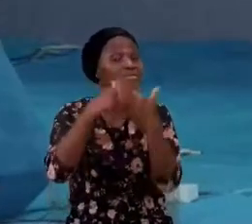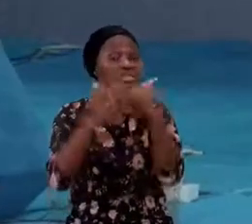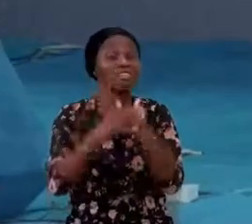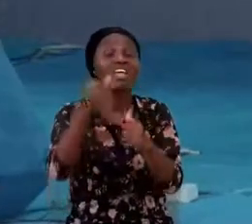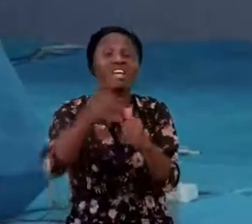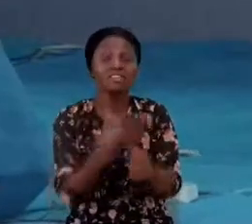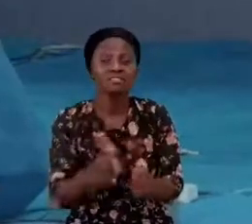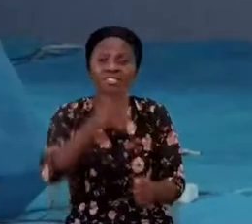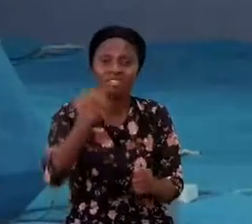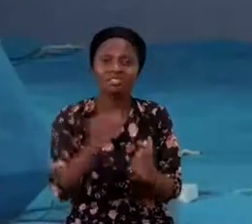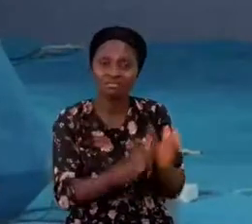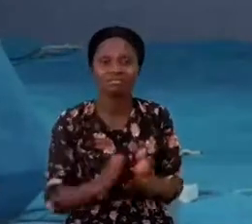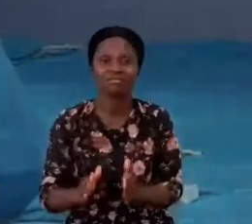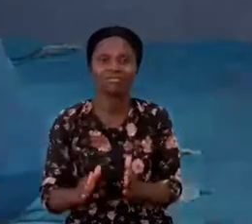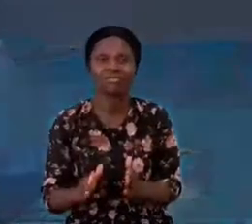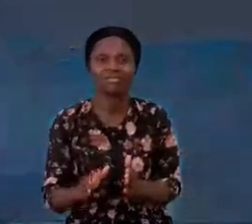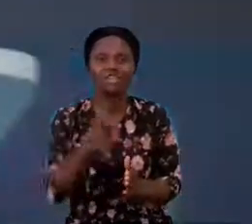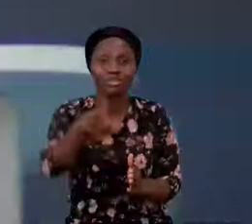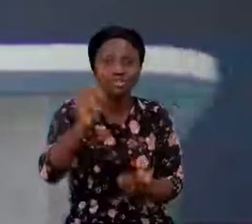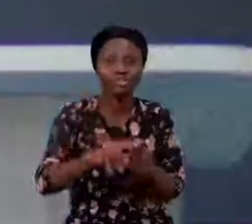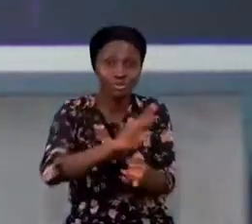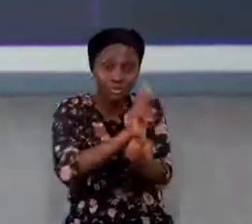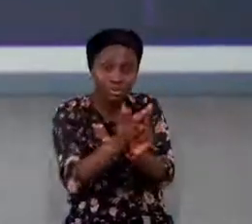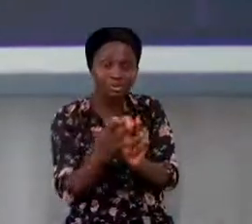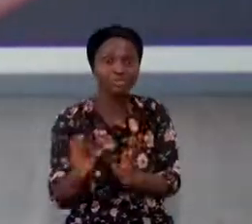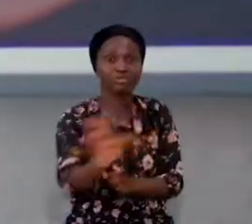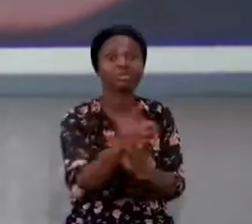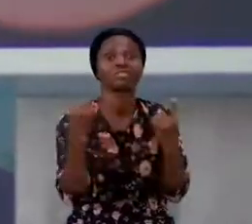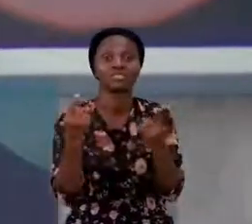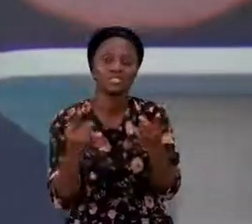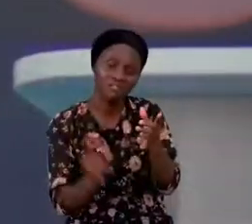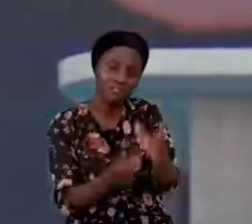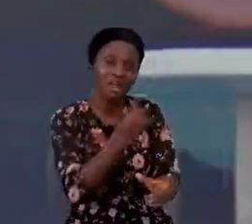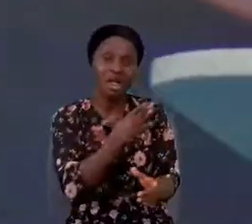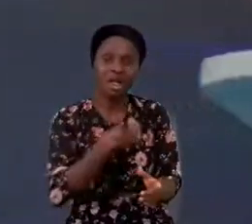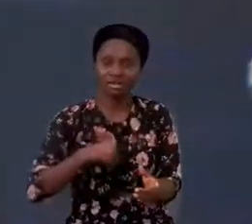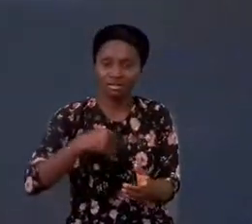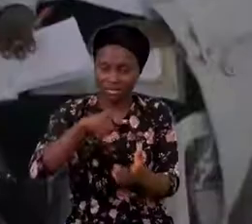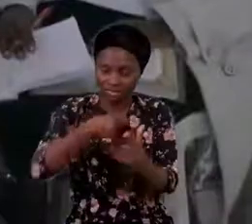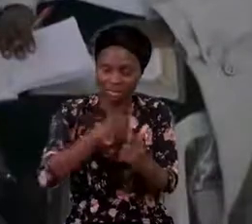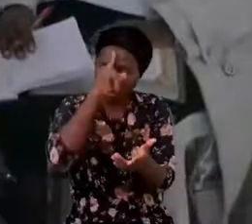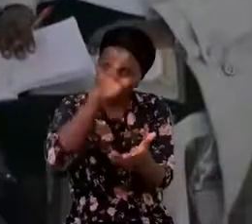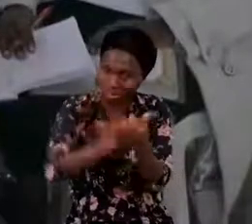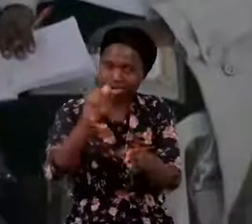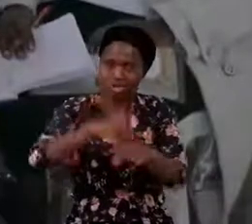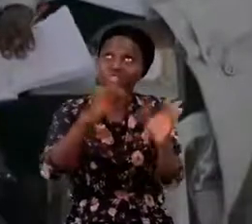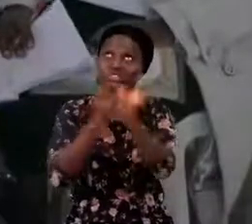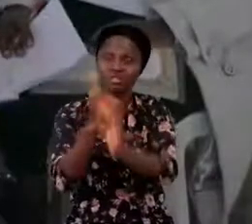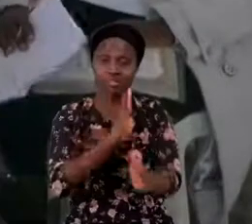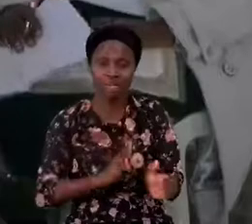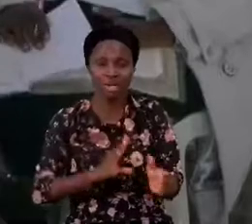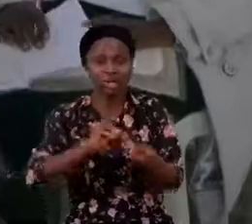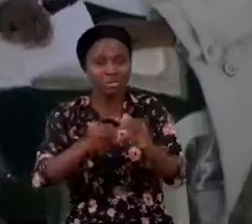Jésus-Christ et tu le prends comme ton Seigneur et Sauveur. Et alors, par la grâce de Dieu, tu iras